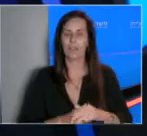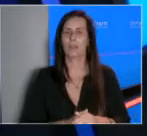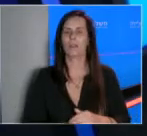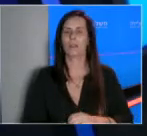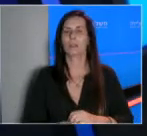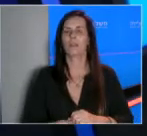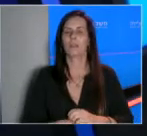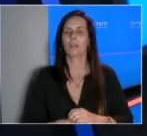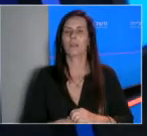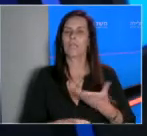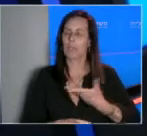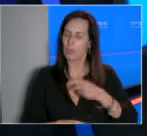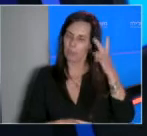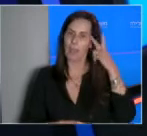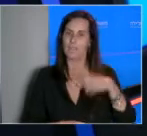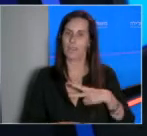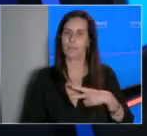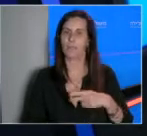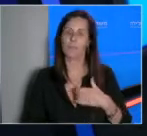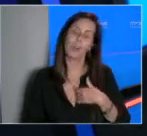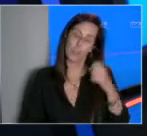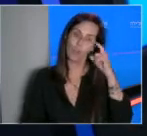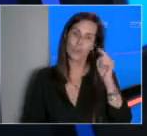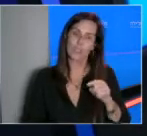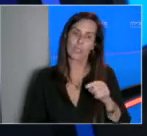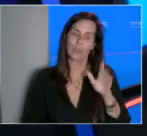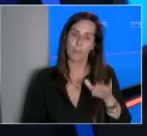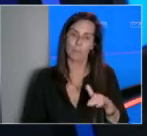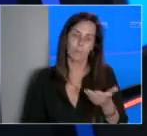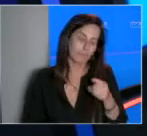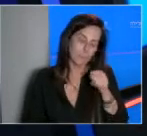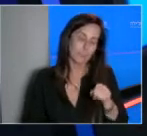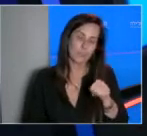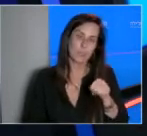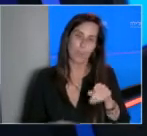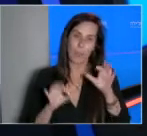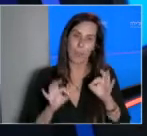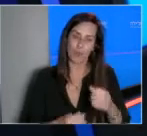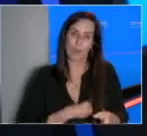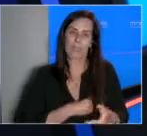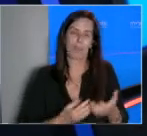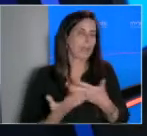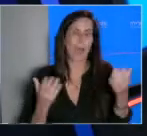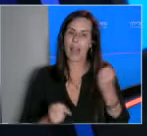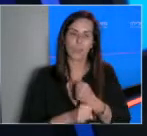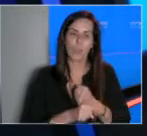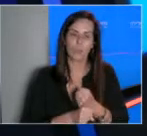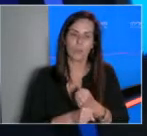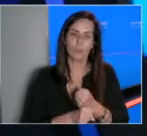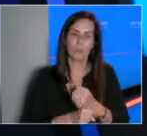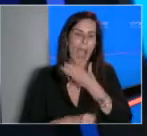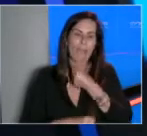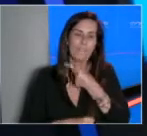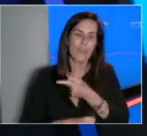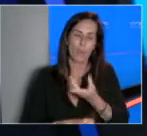וטרוריסטים, אלא יקבלו את זה בהבנה. ואני חושב שזה גם, בכל מקרה זה ממש הומניטרי, אין מה לעשות.